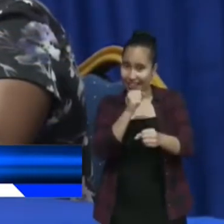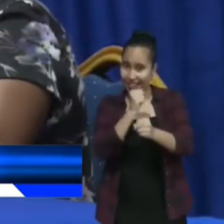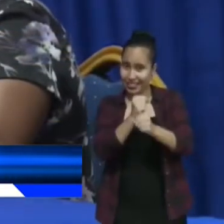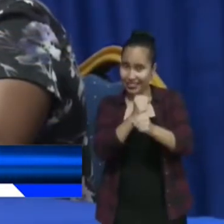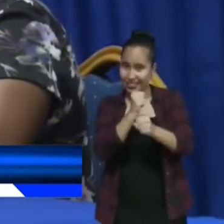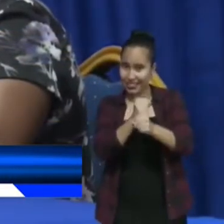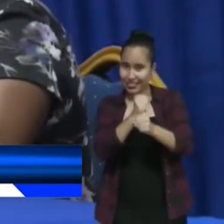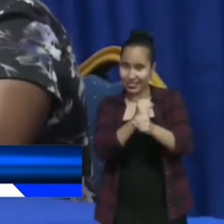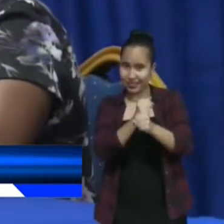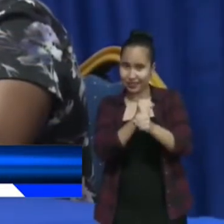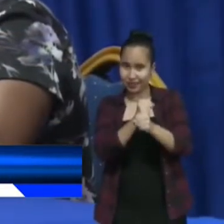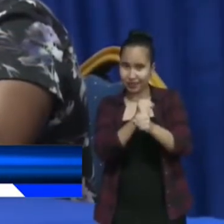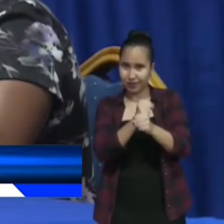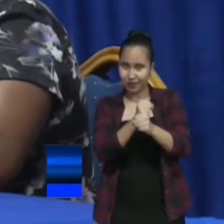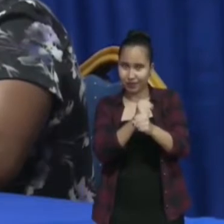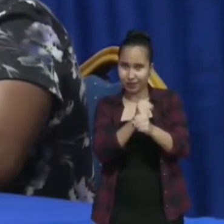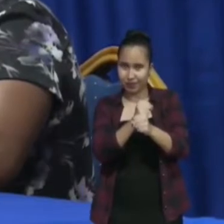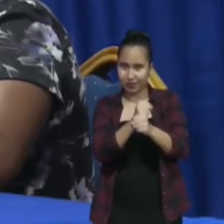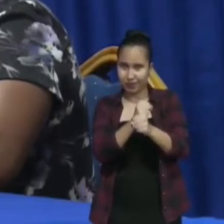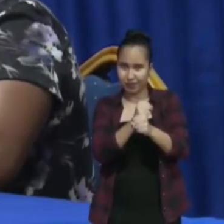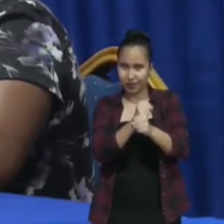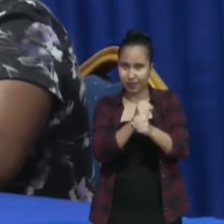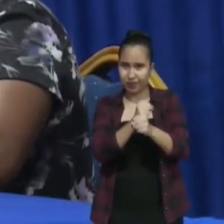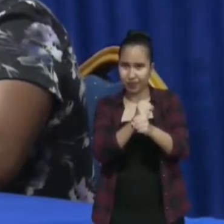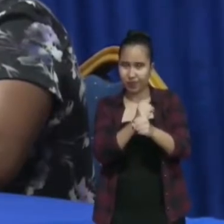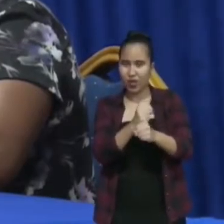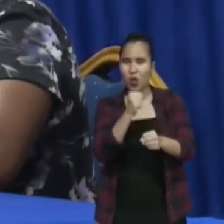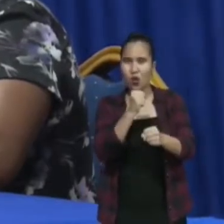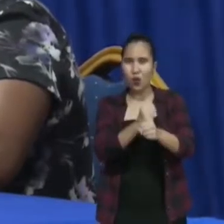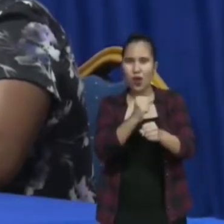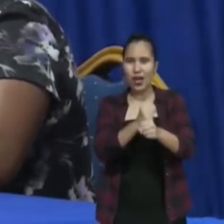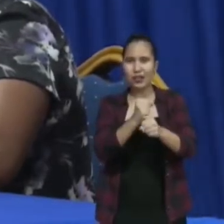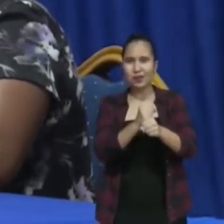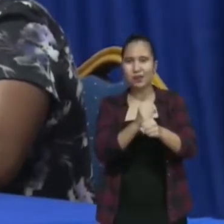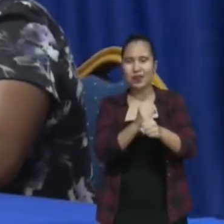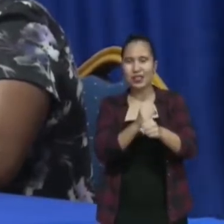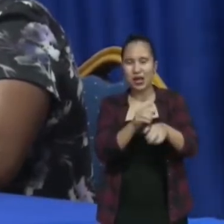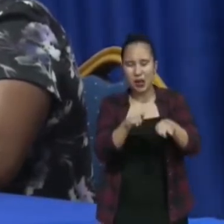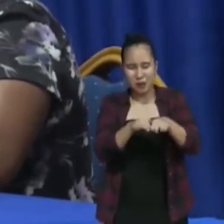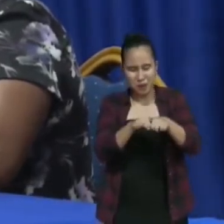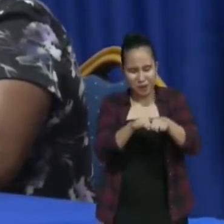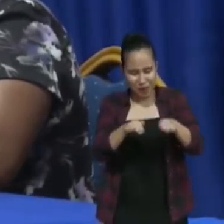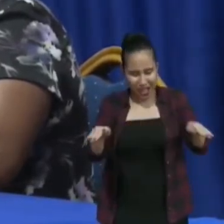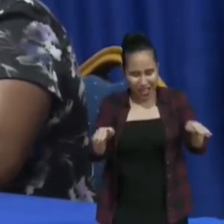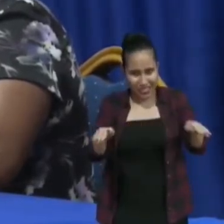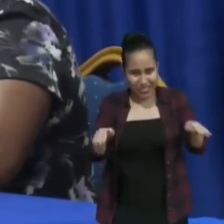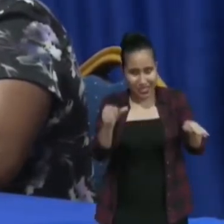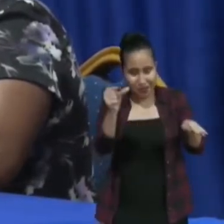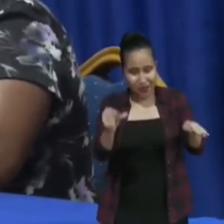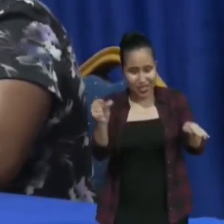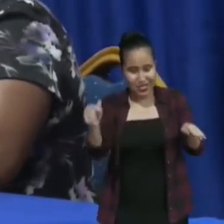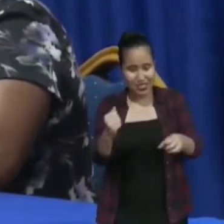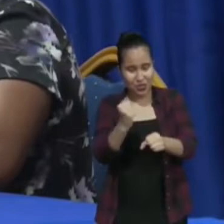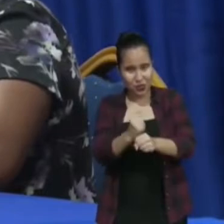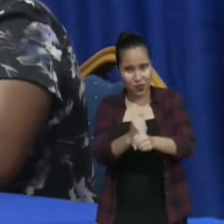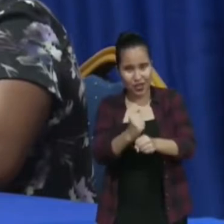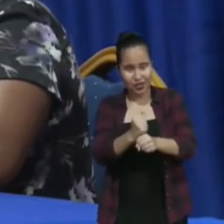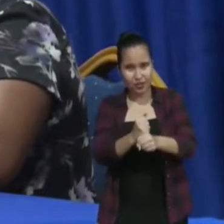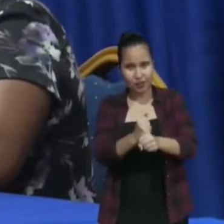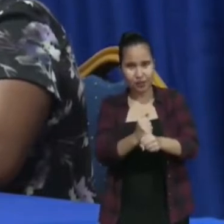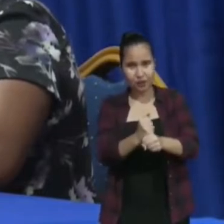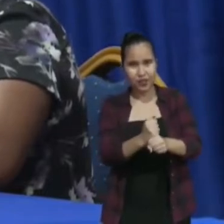gaan werken met een minimale bezetting. De categorisering van